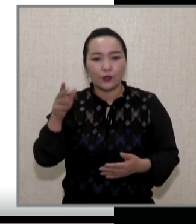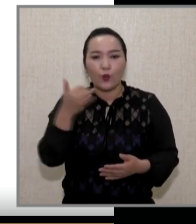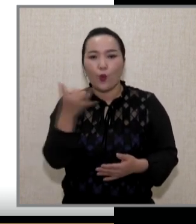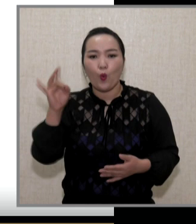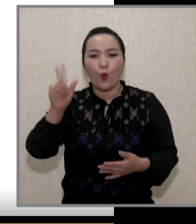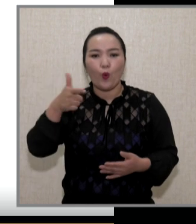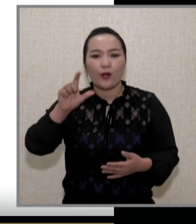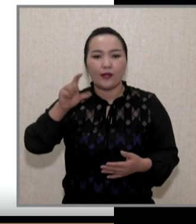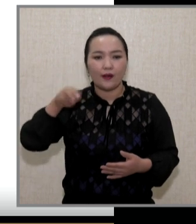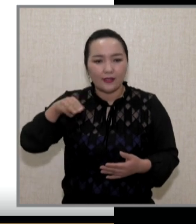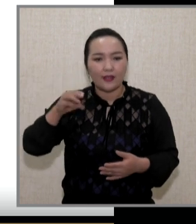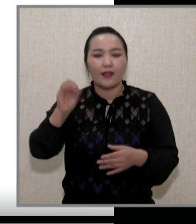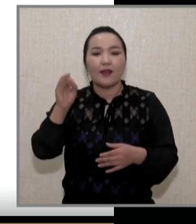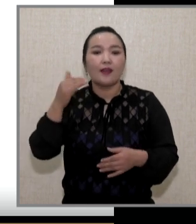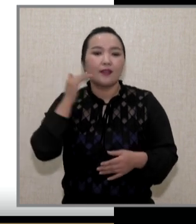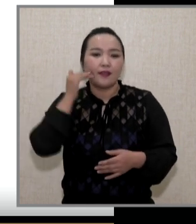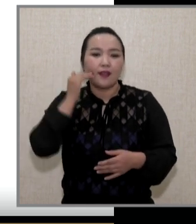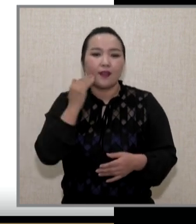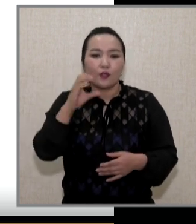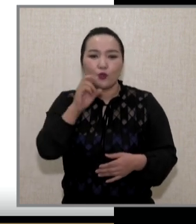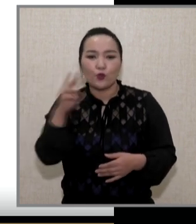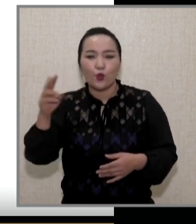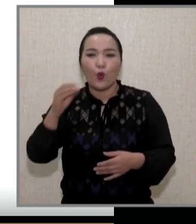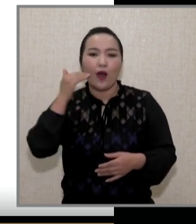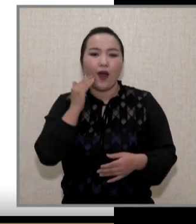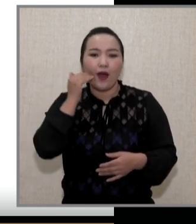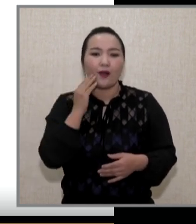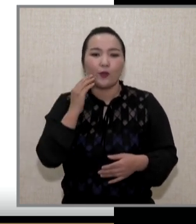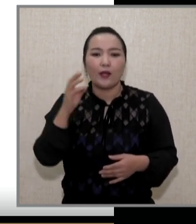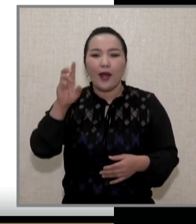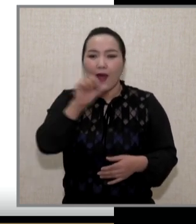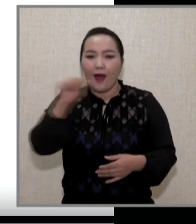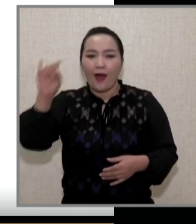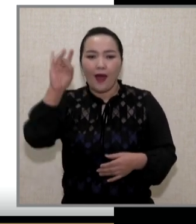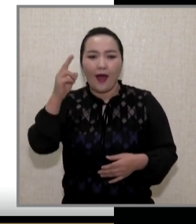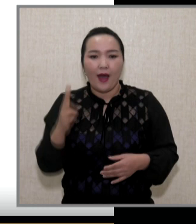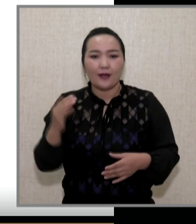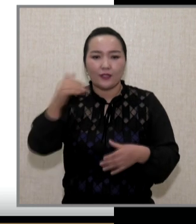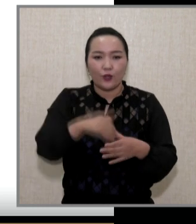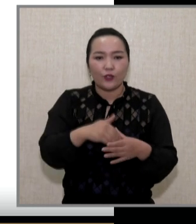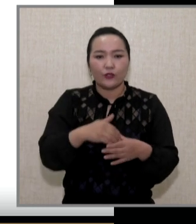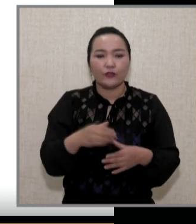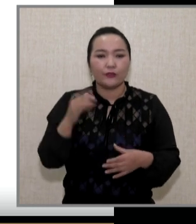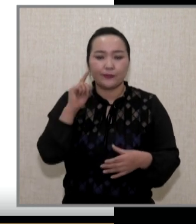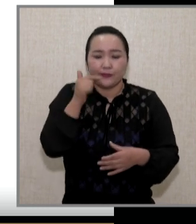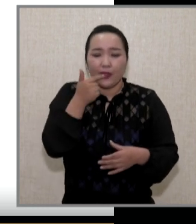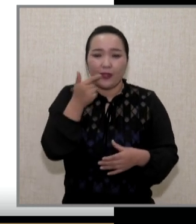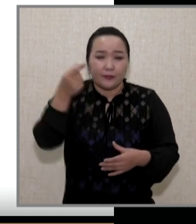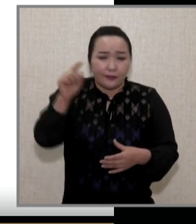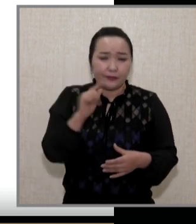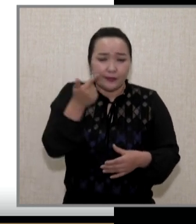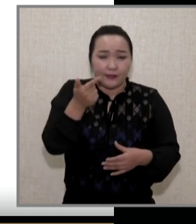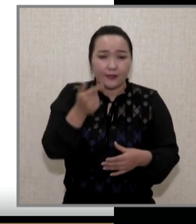эсэглэн ундаа гэдэгт бол тараг, ингиний ундаа, нэрмэл арх, айраг хамааралддаг байна. За харин тослог ундааны төрөл маань өрөм, түүхий